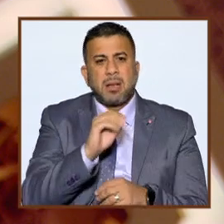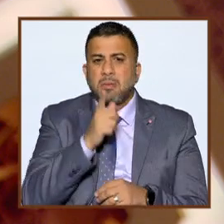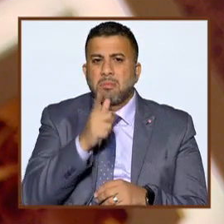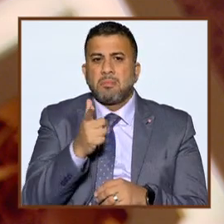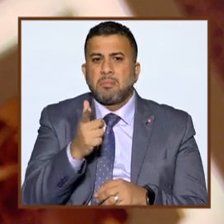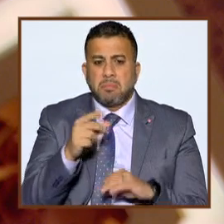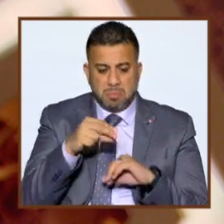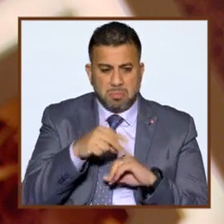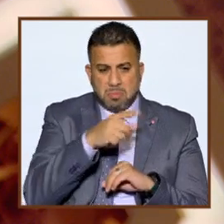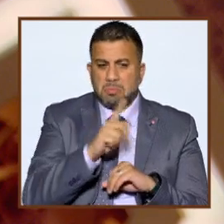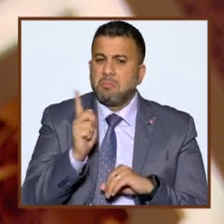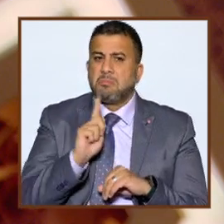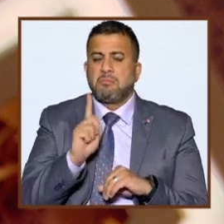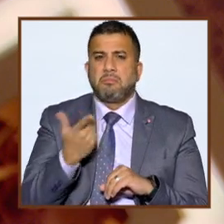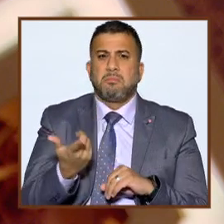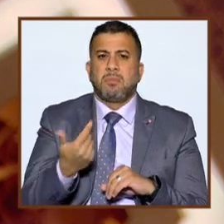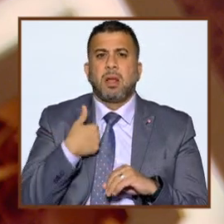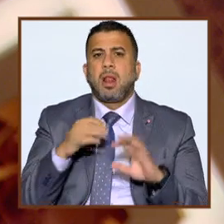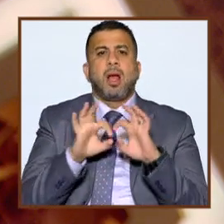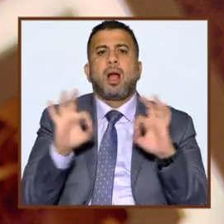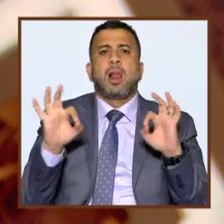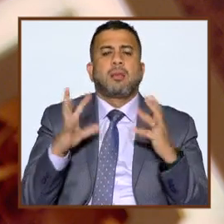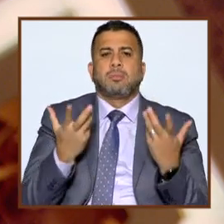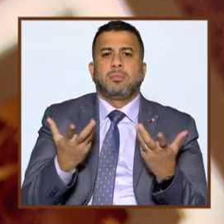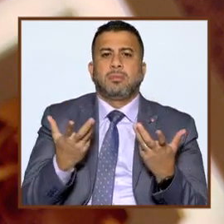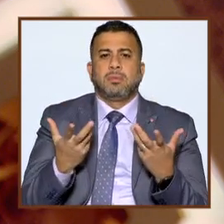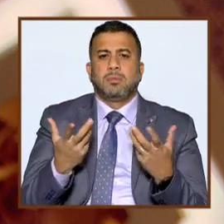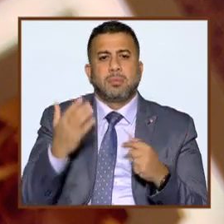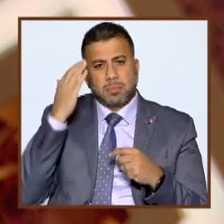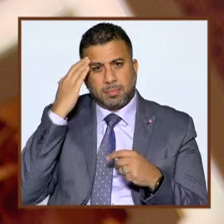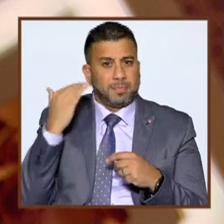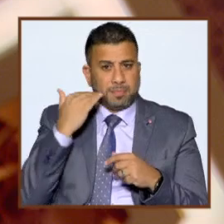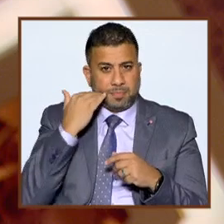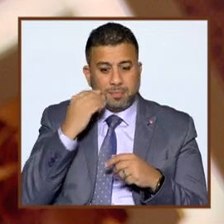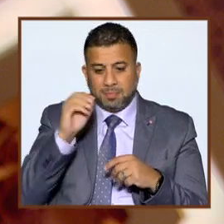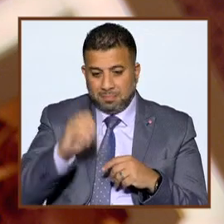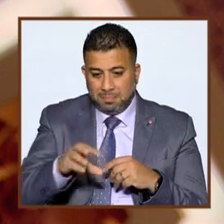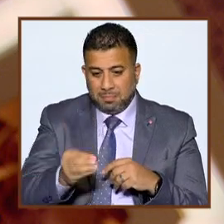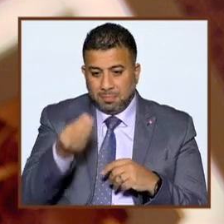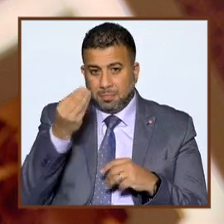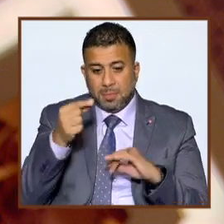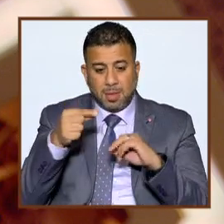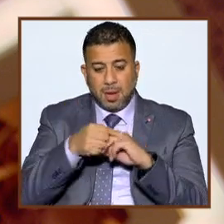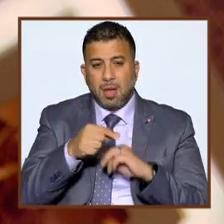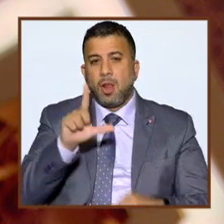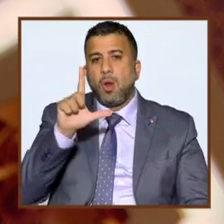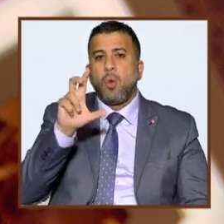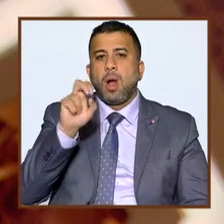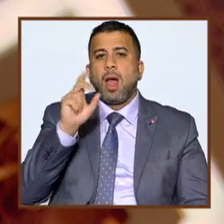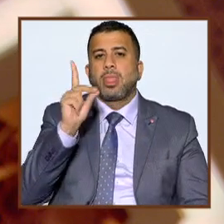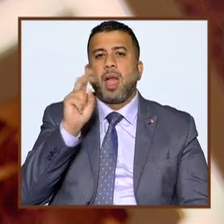وقالت لا هذا مولي، تقول الآن ماذا أفعل يا أختي الفاضلة أم محمد بارك الله فيك؟ بالنسبة لهذا الخاتم يسمى